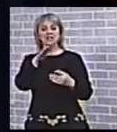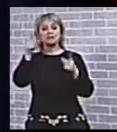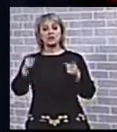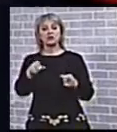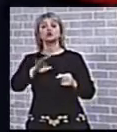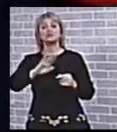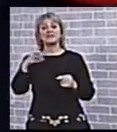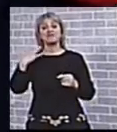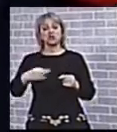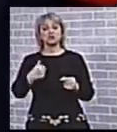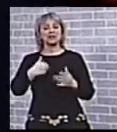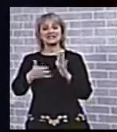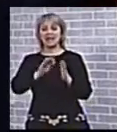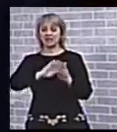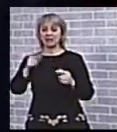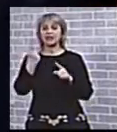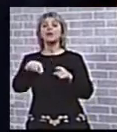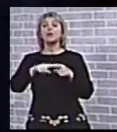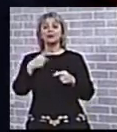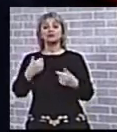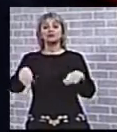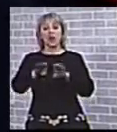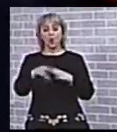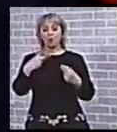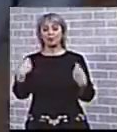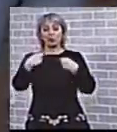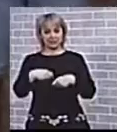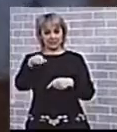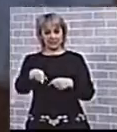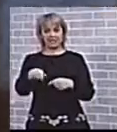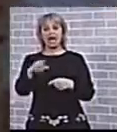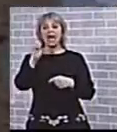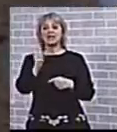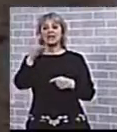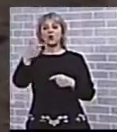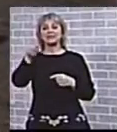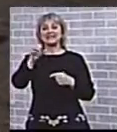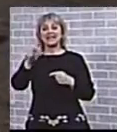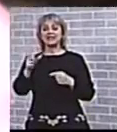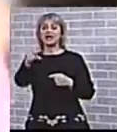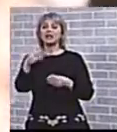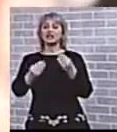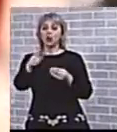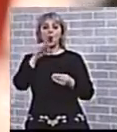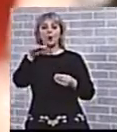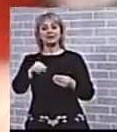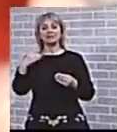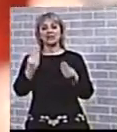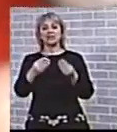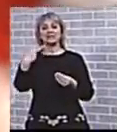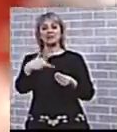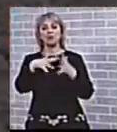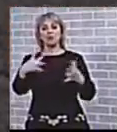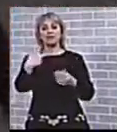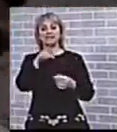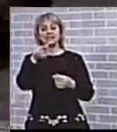Но, тем не менее, французов у нас не хватает, поэтому вот я в таком фрачном мундире. Александр Гордиенко, реконструктор с опытом, играет уже более